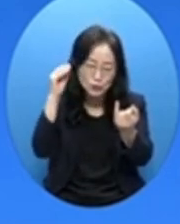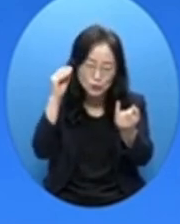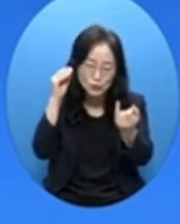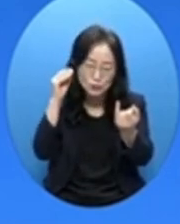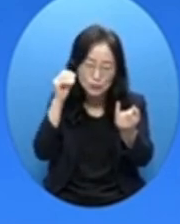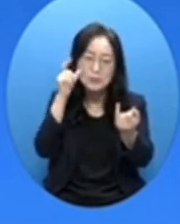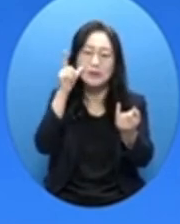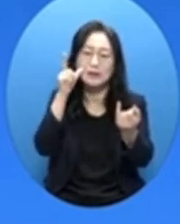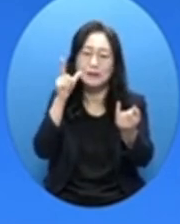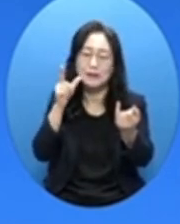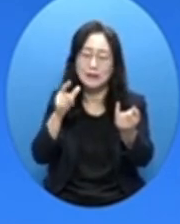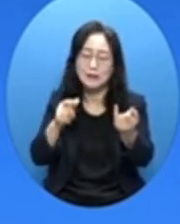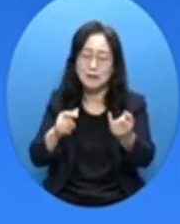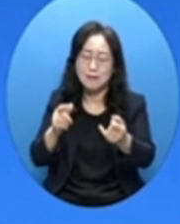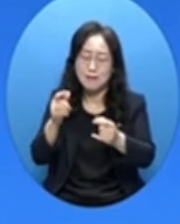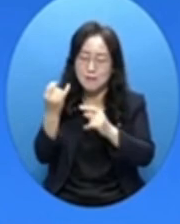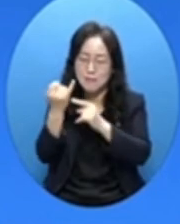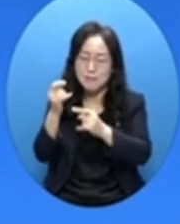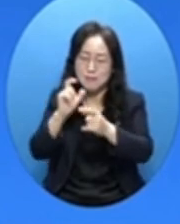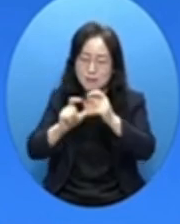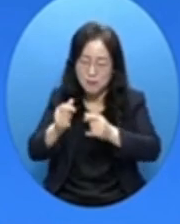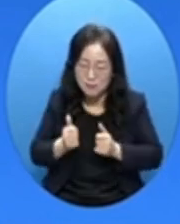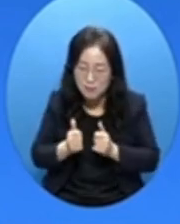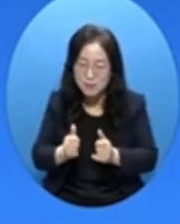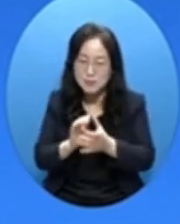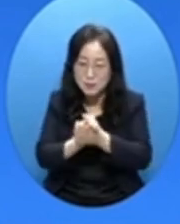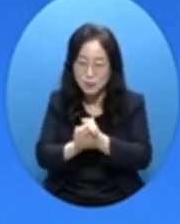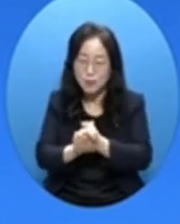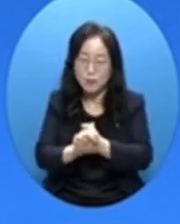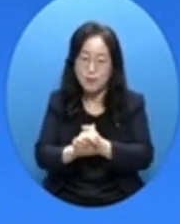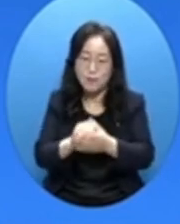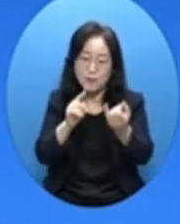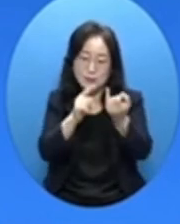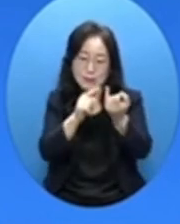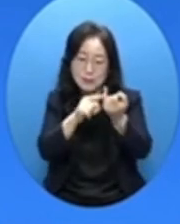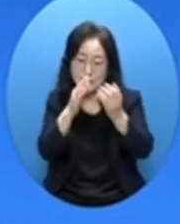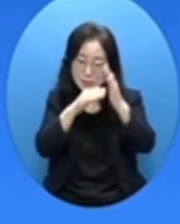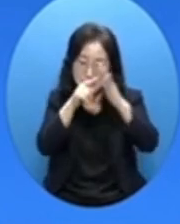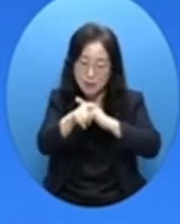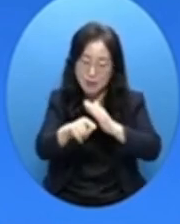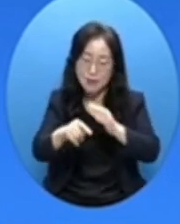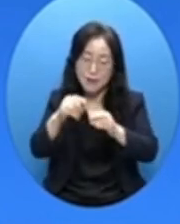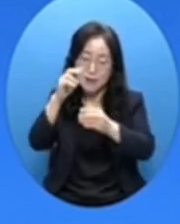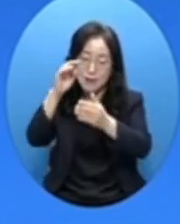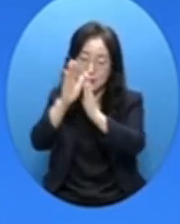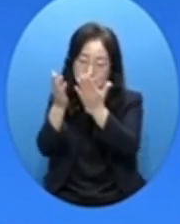그래서 더 열심히 기도하고 애를 찾아가서 매일 같이 성경 읽어주고 기도하는데